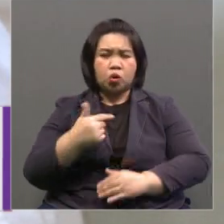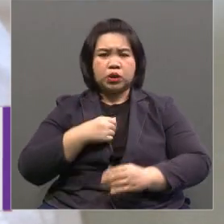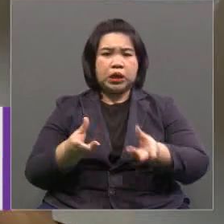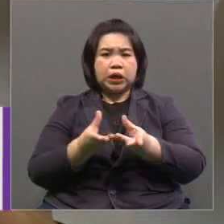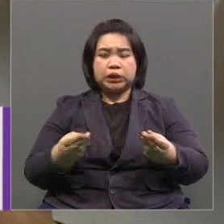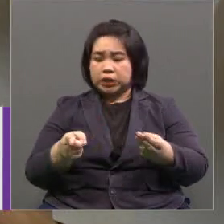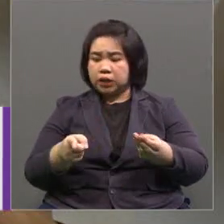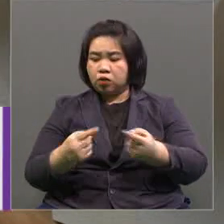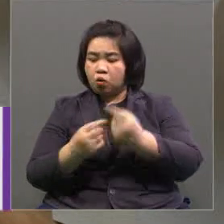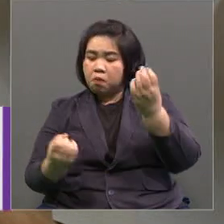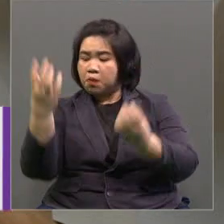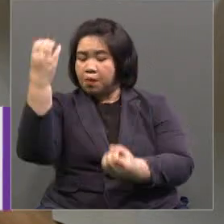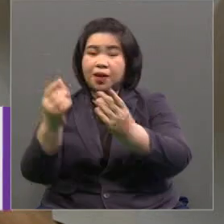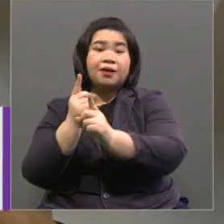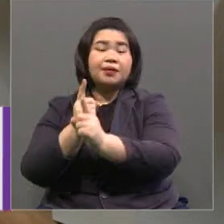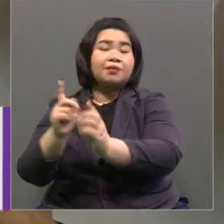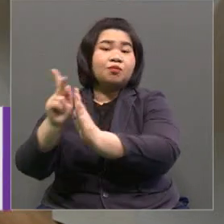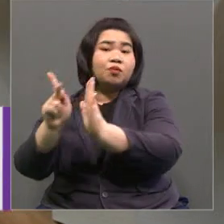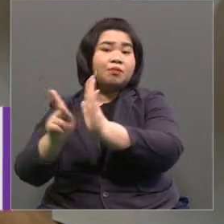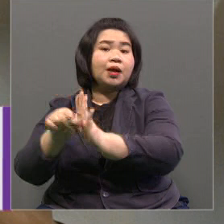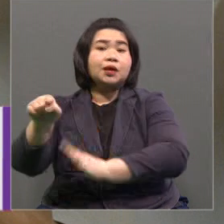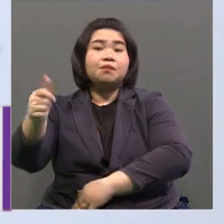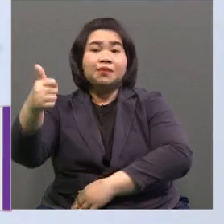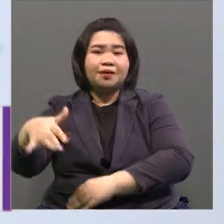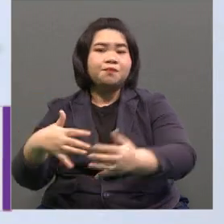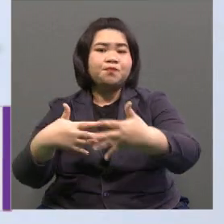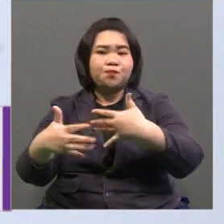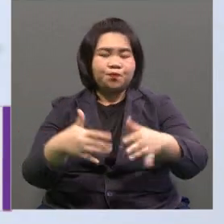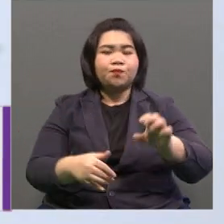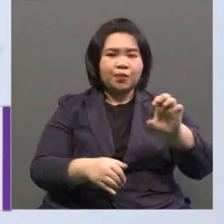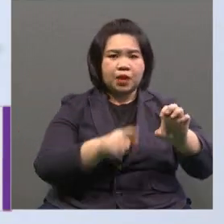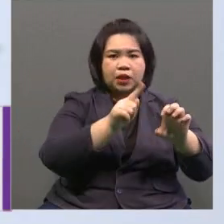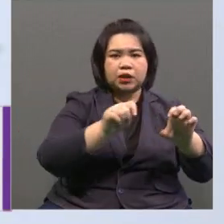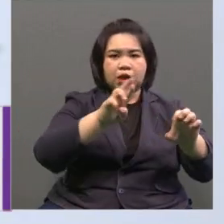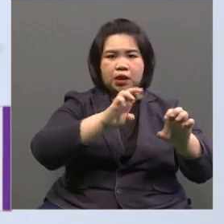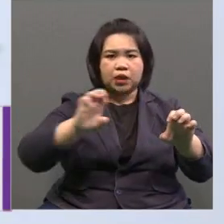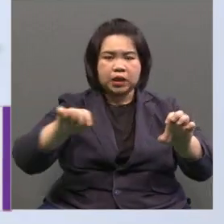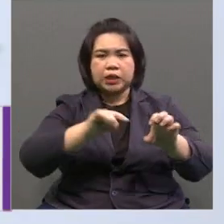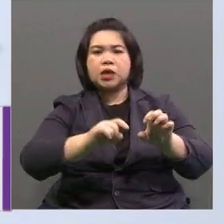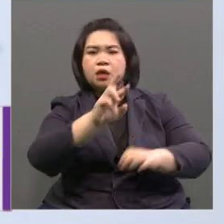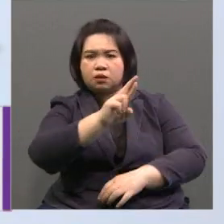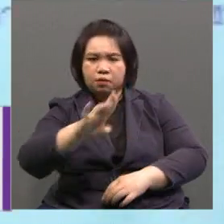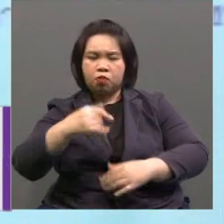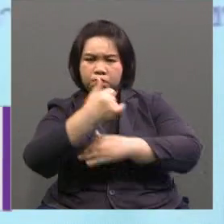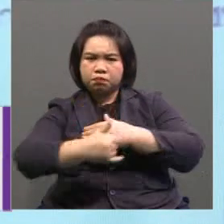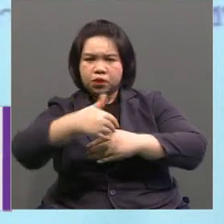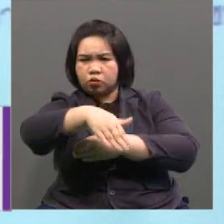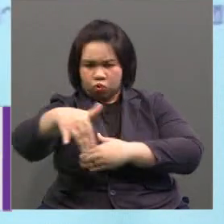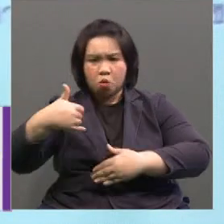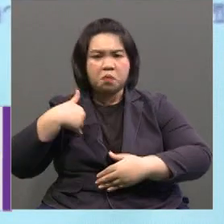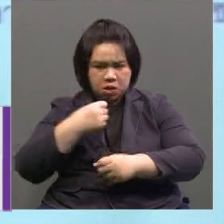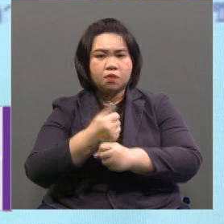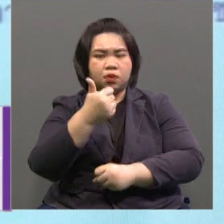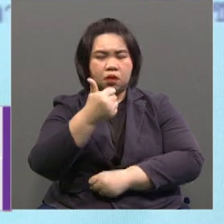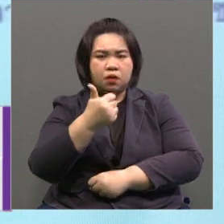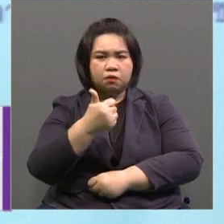ดินเป็นศ่วป่าตามพระรชบัญัิศ่นป่าได้ระบบนี้เป็นที่ยอมรับจากหายประเทศเลยนะคะและจะัมนวยความส